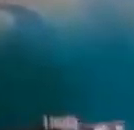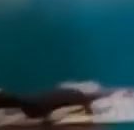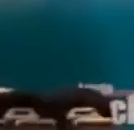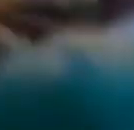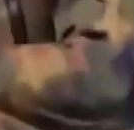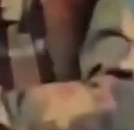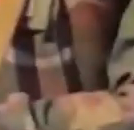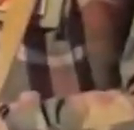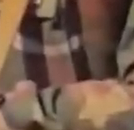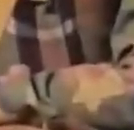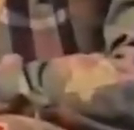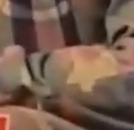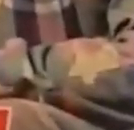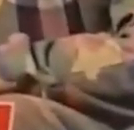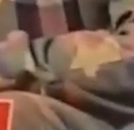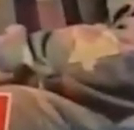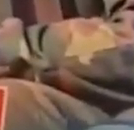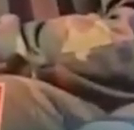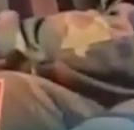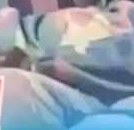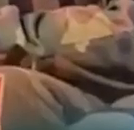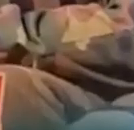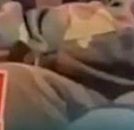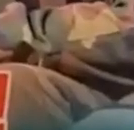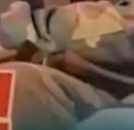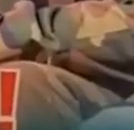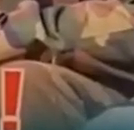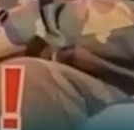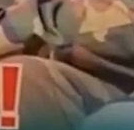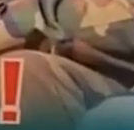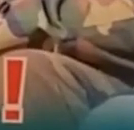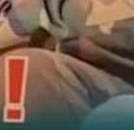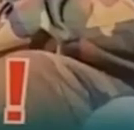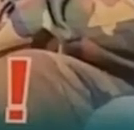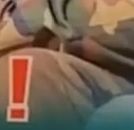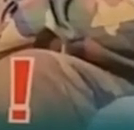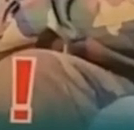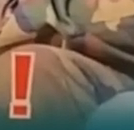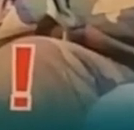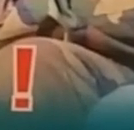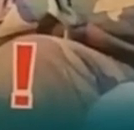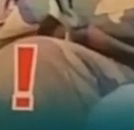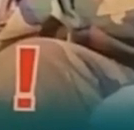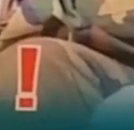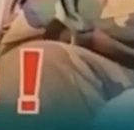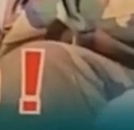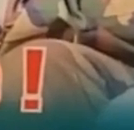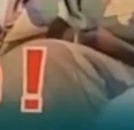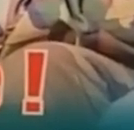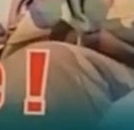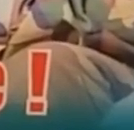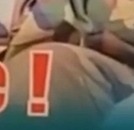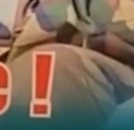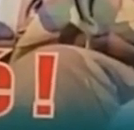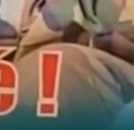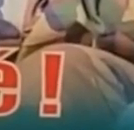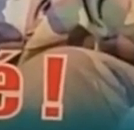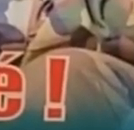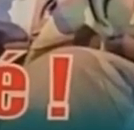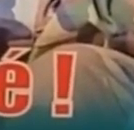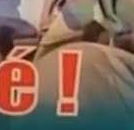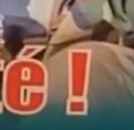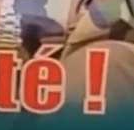n'est pas donné écho à ses discours, parce qu'il tend à changer les cours du débat dans sa stratégie des